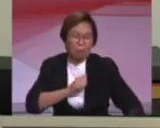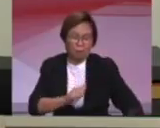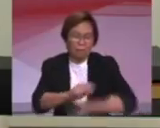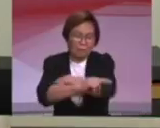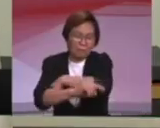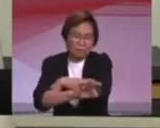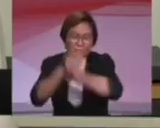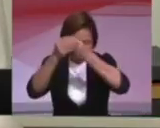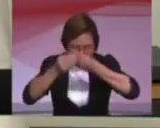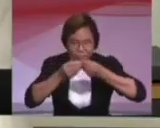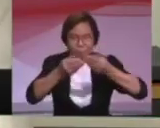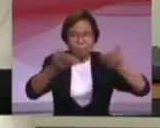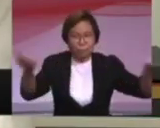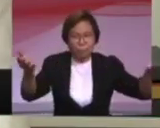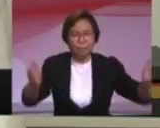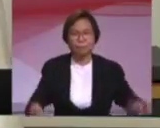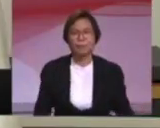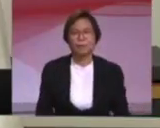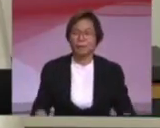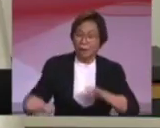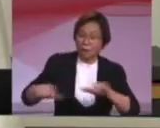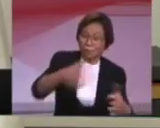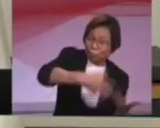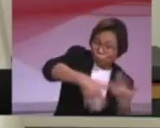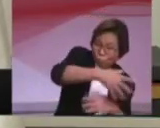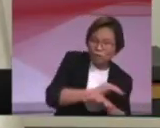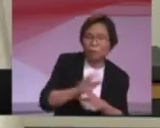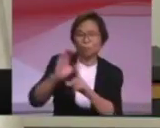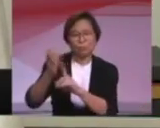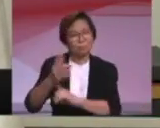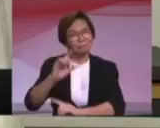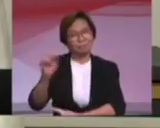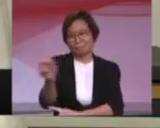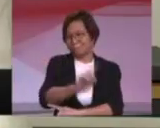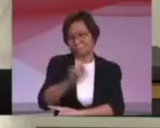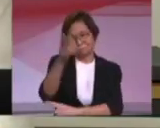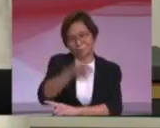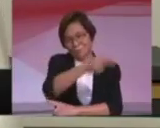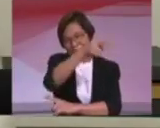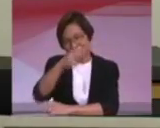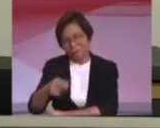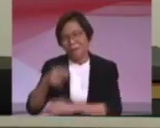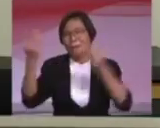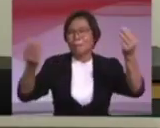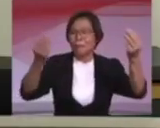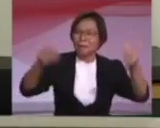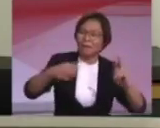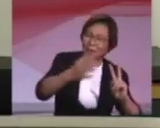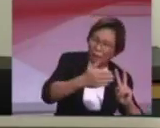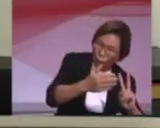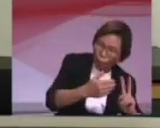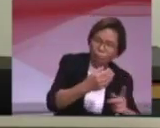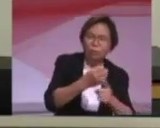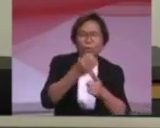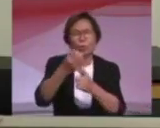Negeri Sembilan. Aktiviti sosial dan budaya tidak dibenarkan, bermakna majlis-majlis perkahwinan